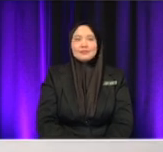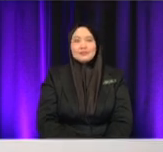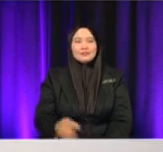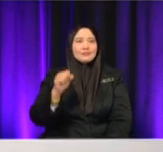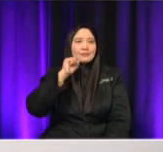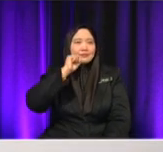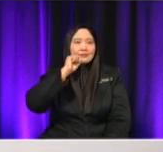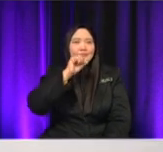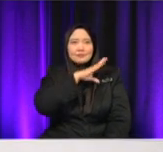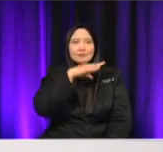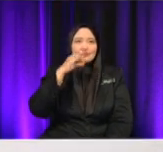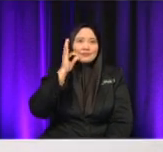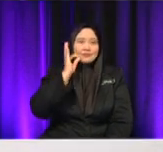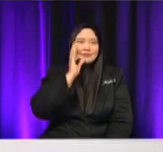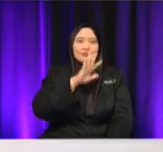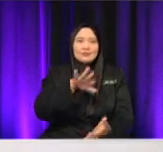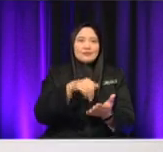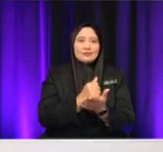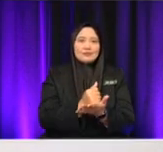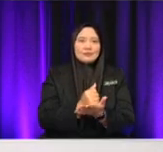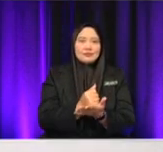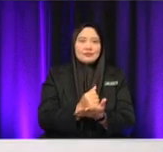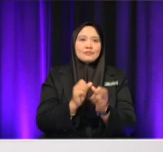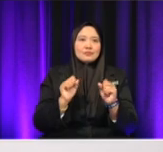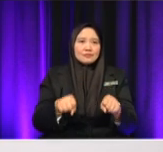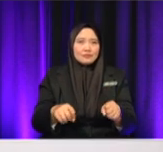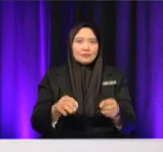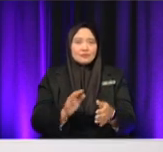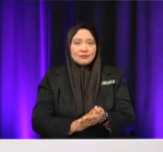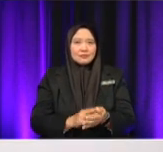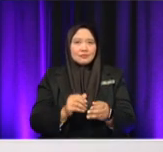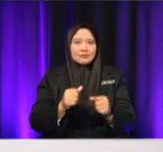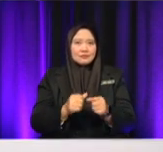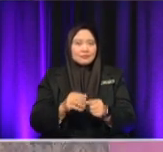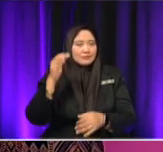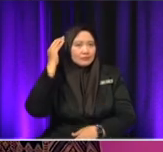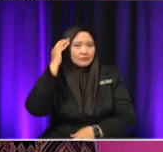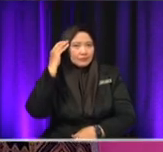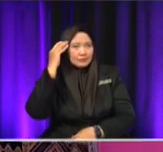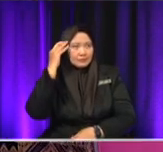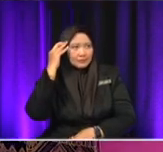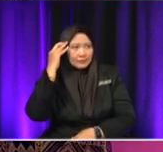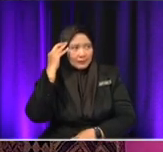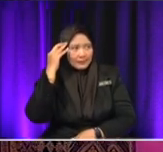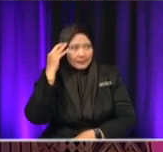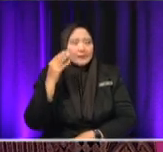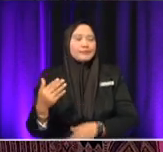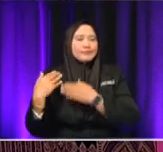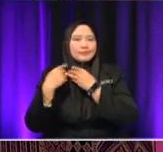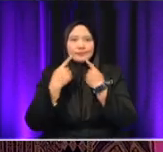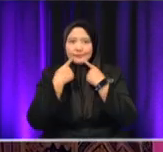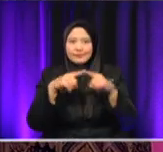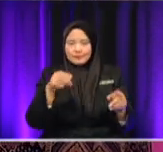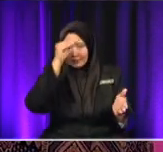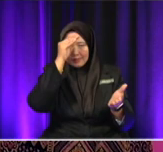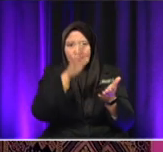Fatin bagus nampaknya nenek murid Ustadzah boleh paham tentang peranan dan tanggung jawab suami dan istri dan juga sudah yakin